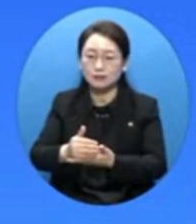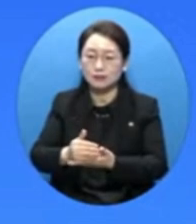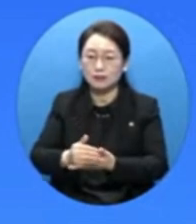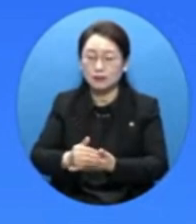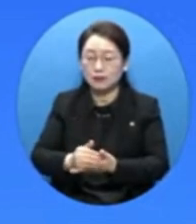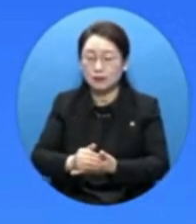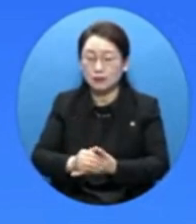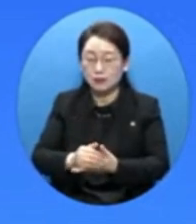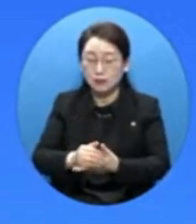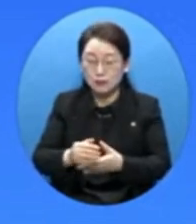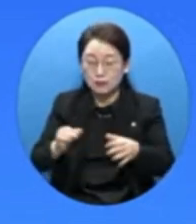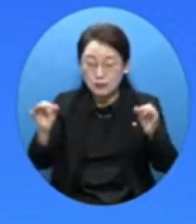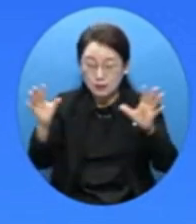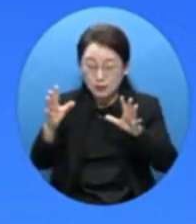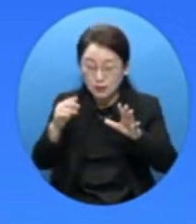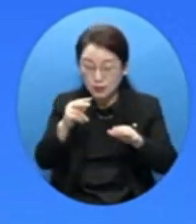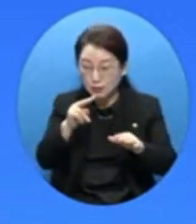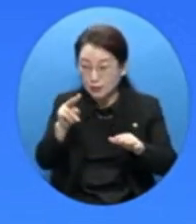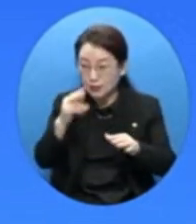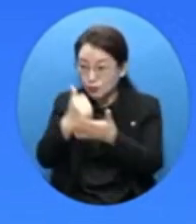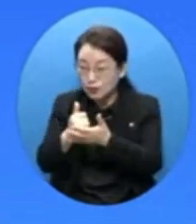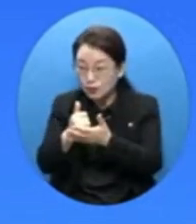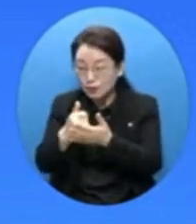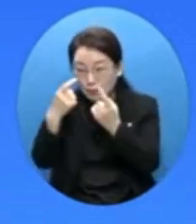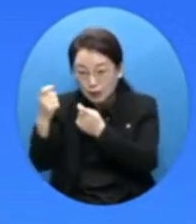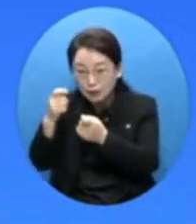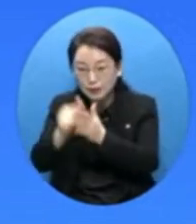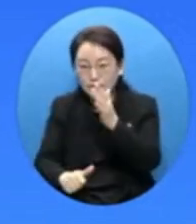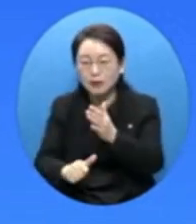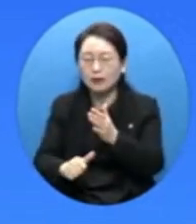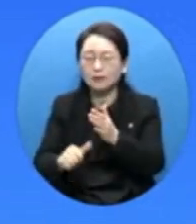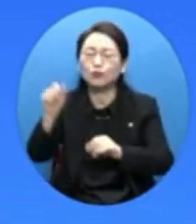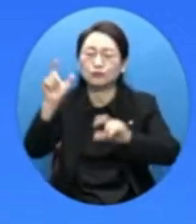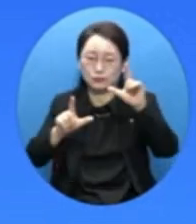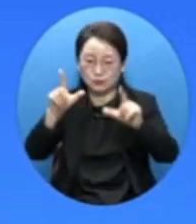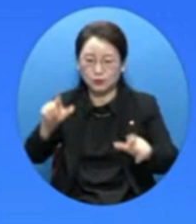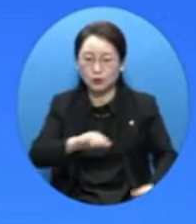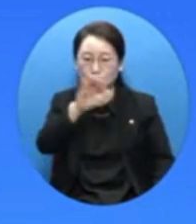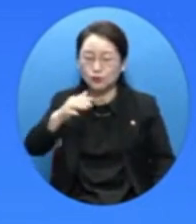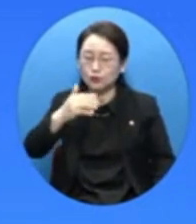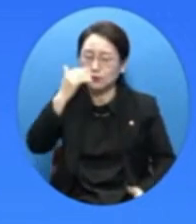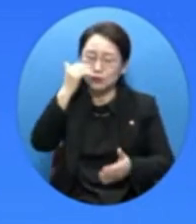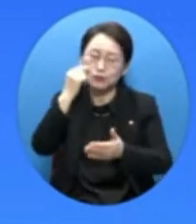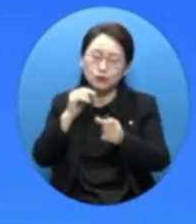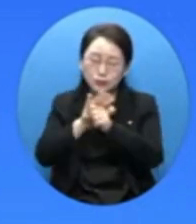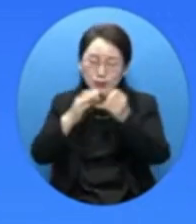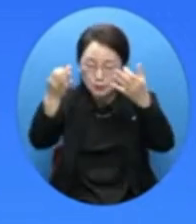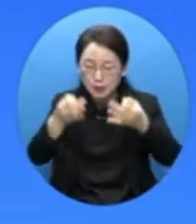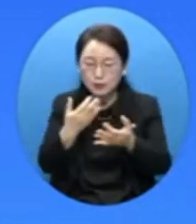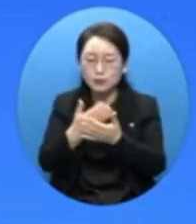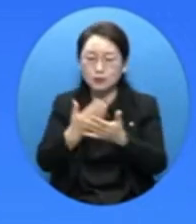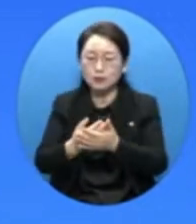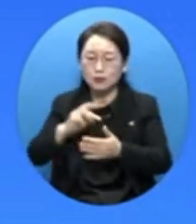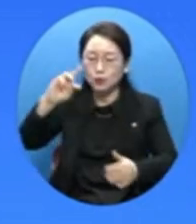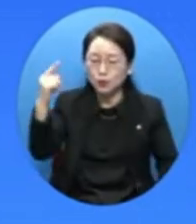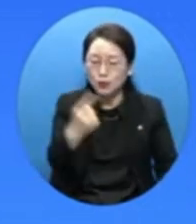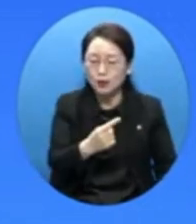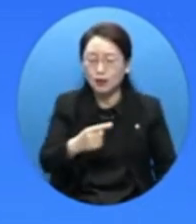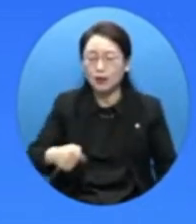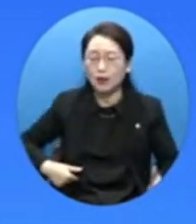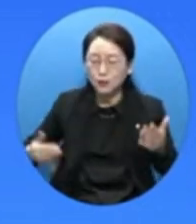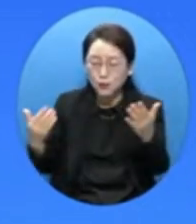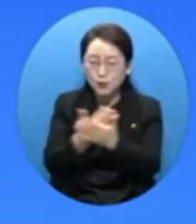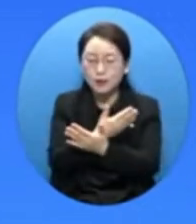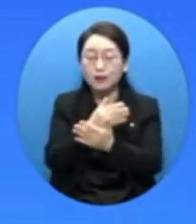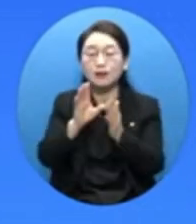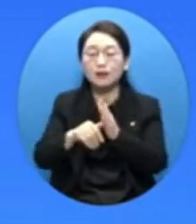잠시만 고개를 돌리면 죄 가운데 머물러 있는 우리의 모습을 봅니다. 주님 우리를 긍휼히 여겨주시고 우리를 돌이키게 하여 주셔서 회개하고 나올